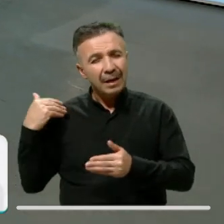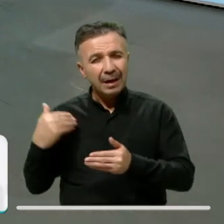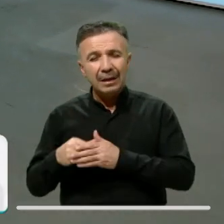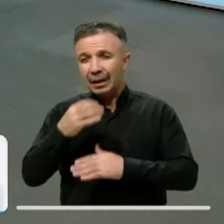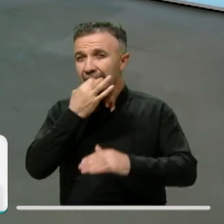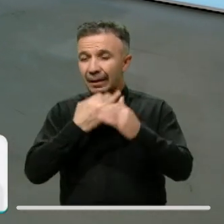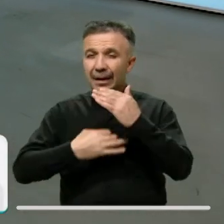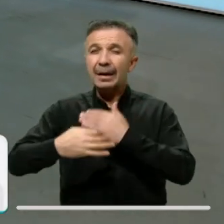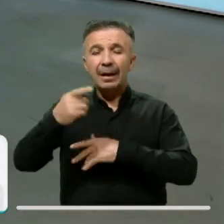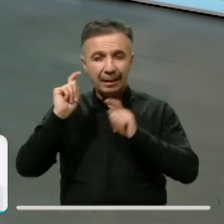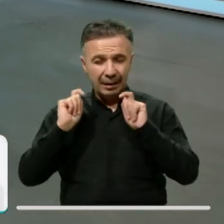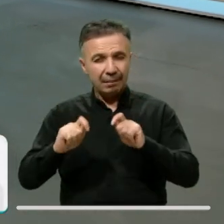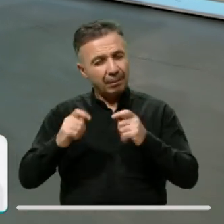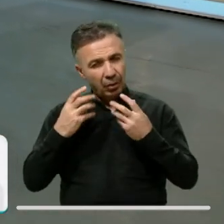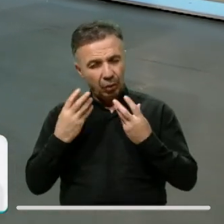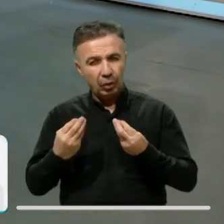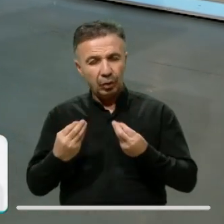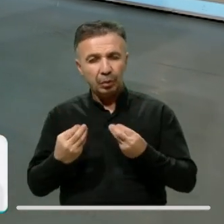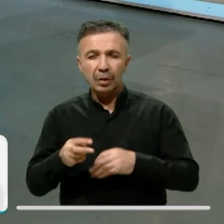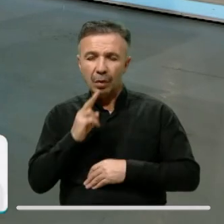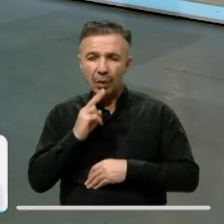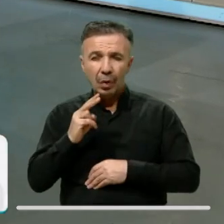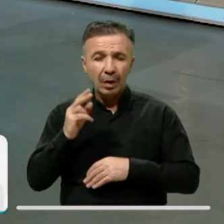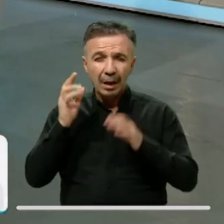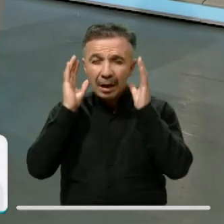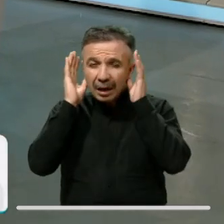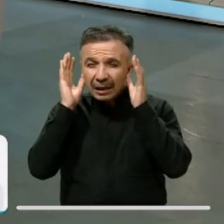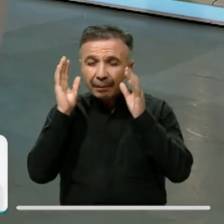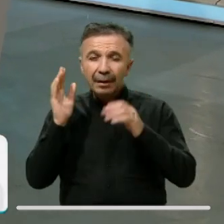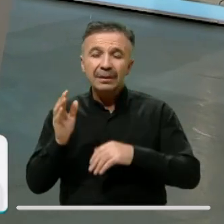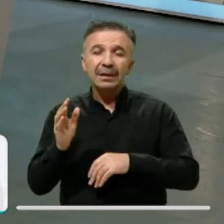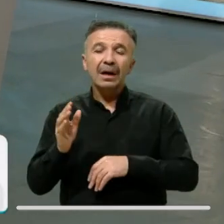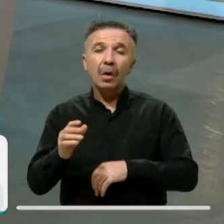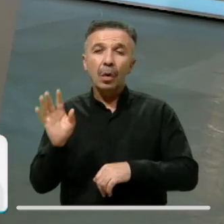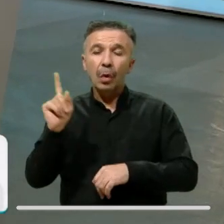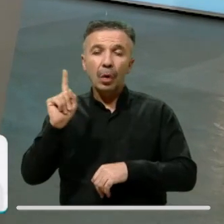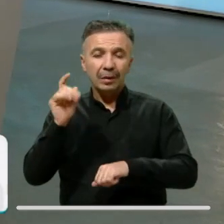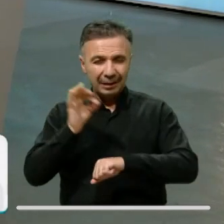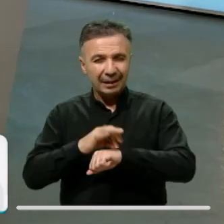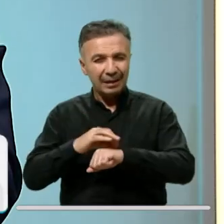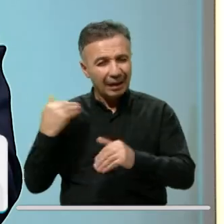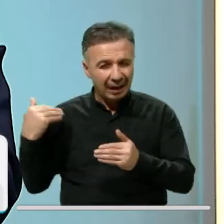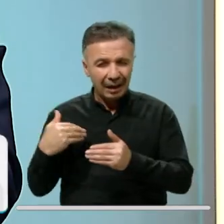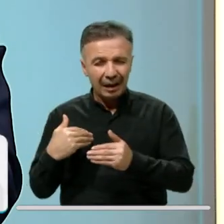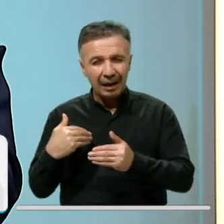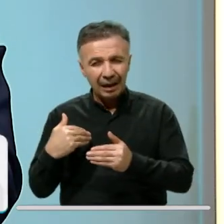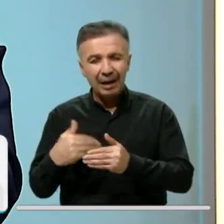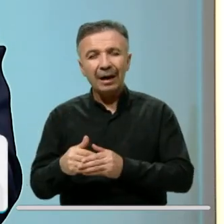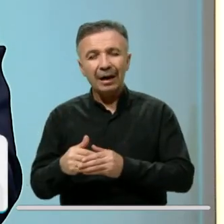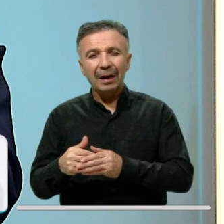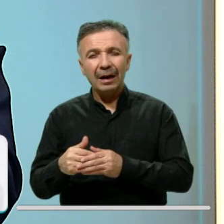edilebilir. Bu da zaman olarak öğle namazını 10 dakika kalana kadar niyet edilebilir. Dolayısıyla